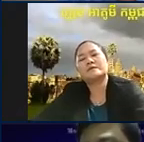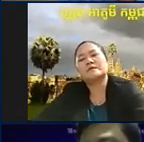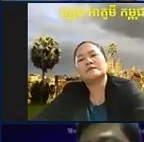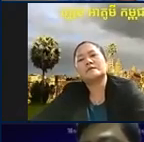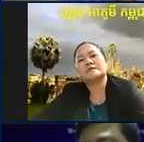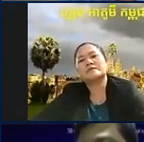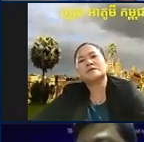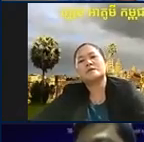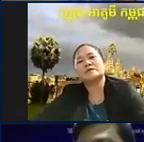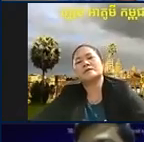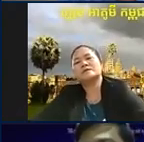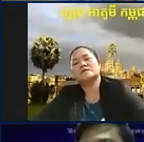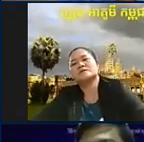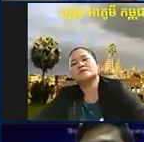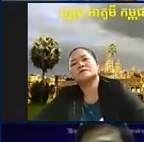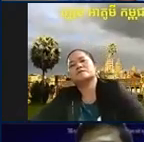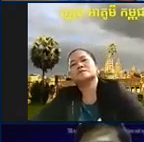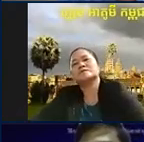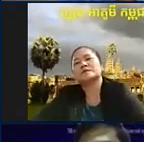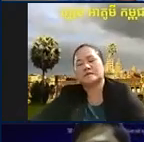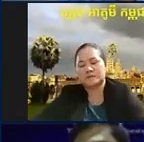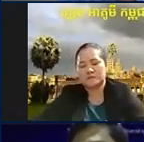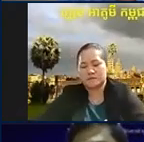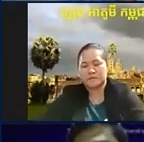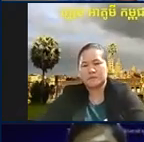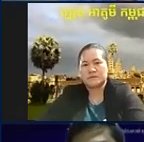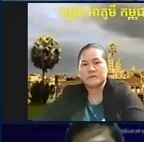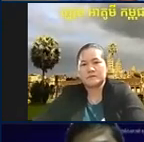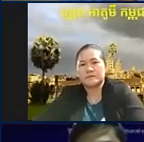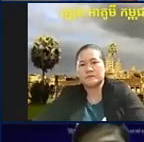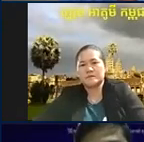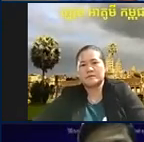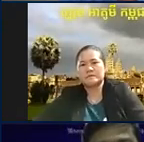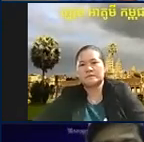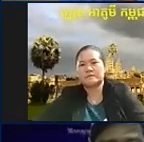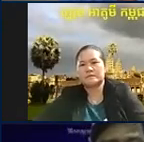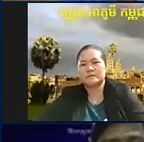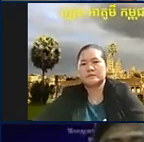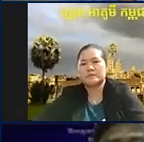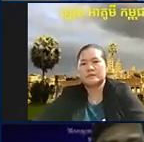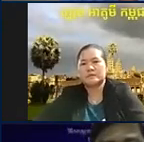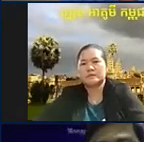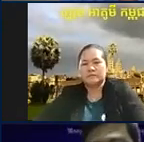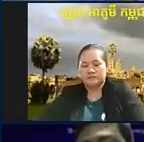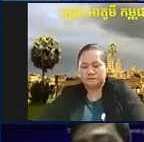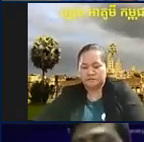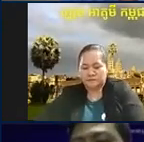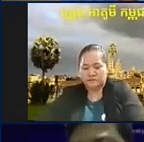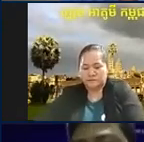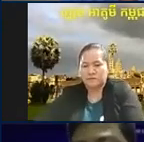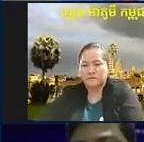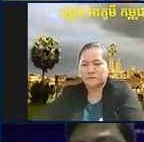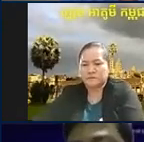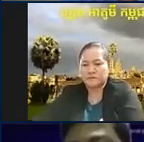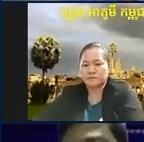quạt mà prap sponsor quạt prap tha xôm ao công khoa khoai chừng mùi nâng nhẹ đại cô ạt vơ chà đại cô